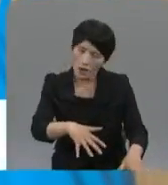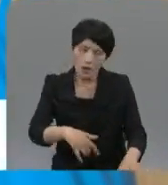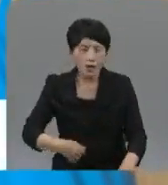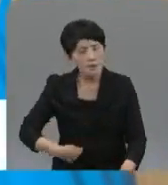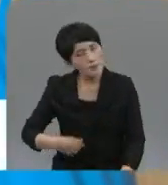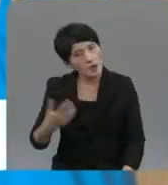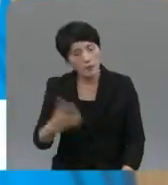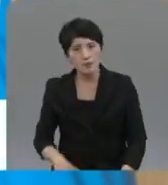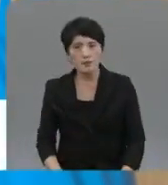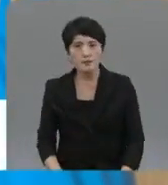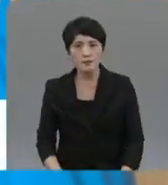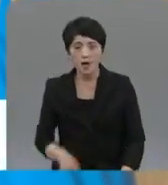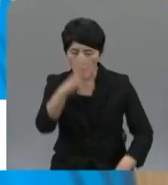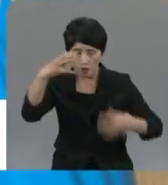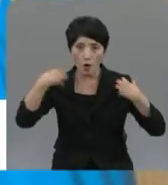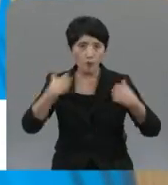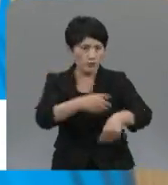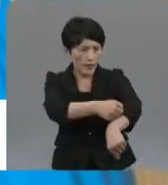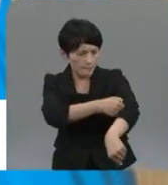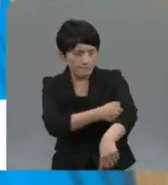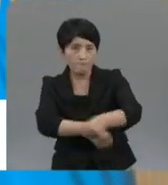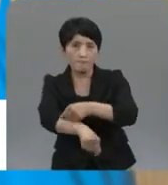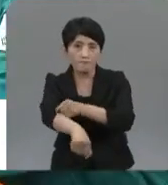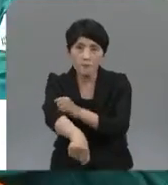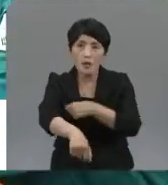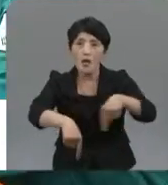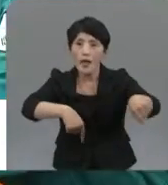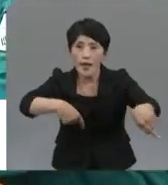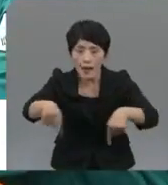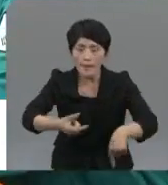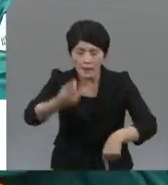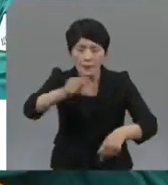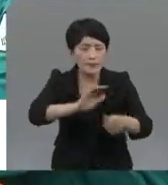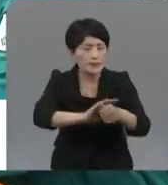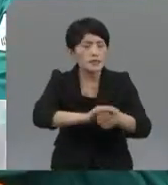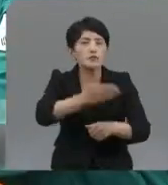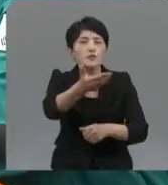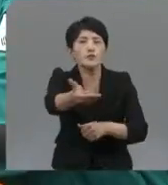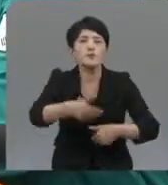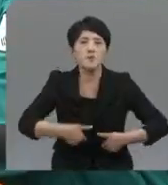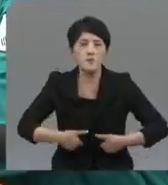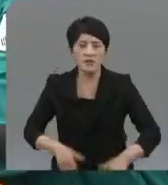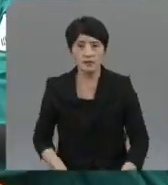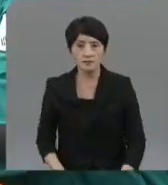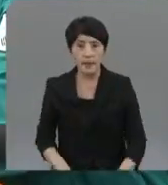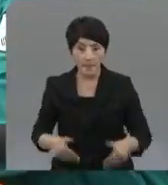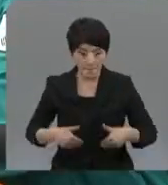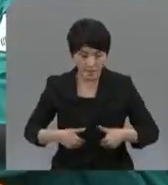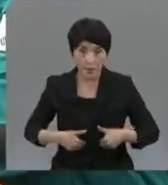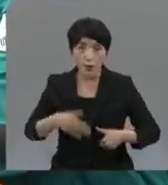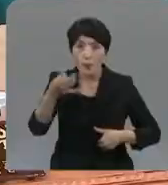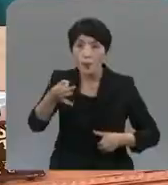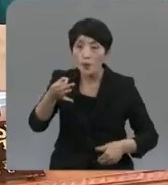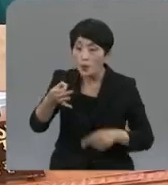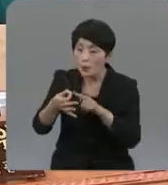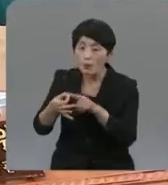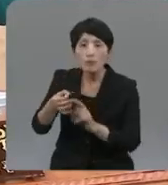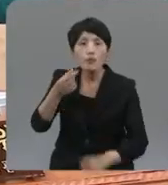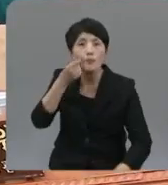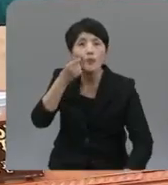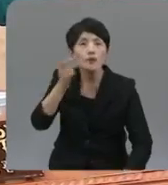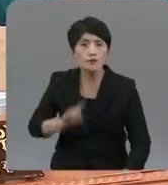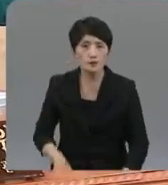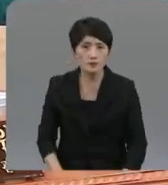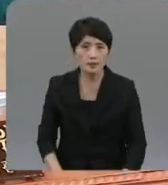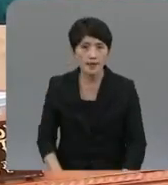làm tiếc về thiệt hại do đợt mưa lớn vừa qua đồng thời cam kết sẽ huy động mọi nguồn lực để khắc phục thiệt hại hỗ trợ một cách nhanh chóng như công bố